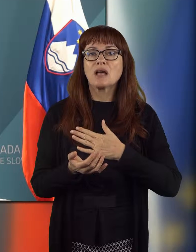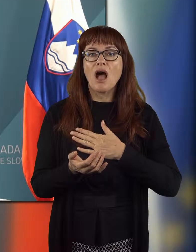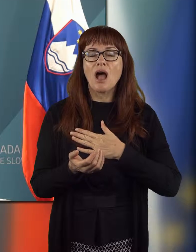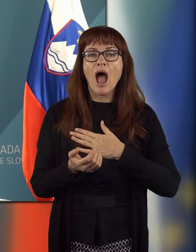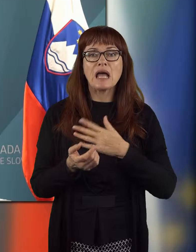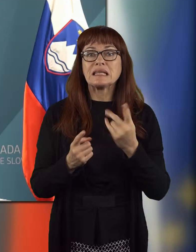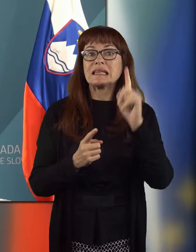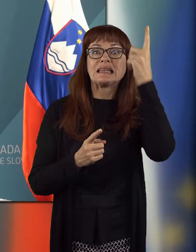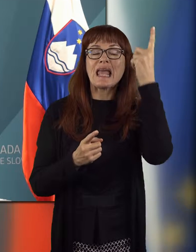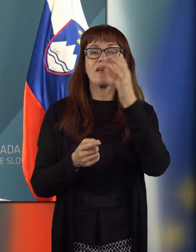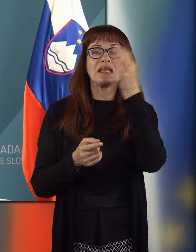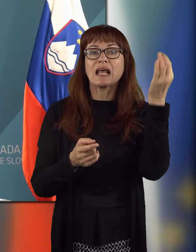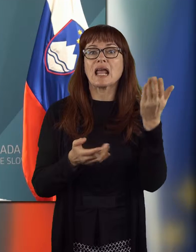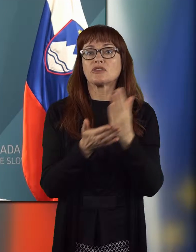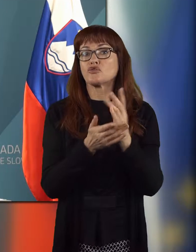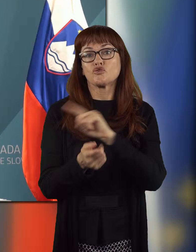Zakaj ZEN ni bil na dnevnem redu?